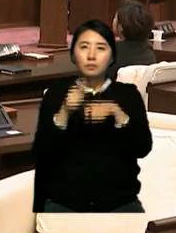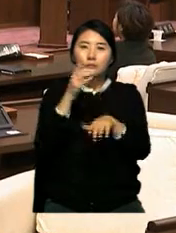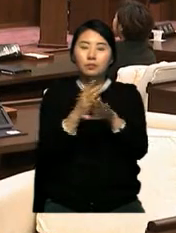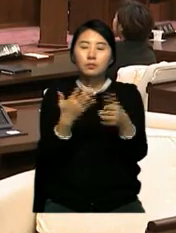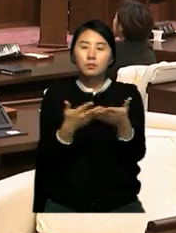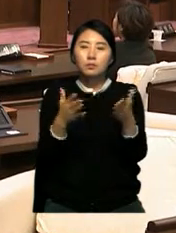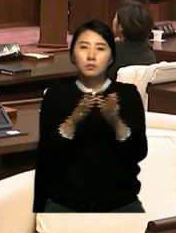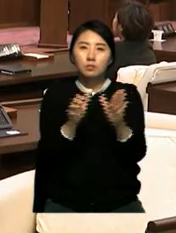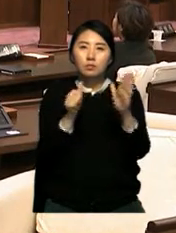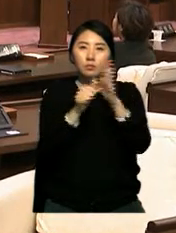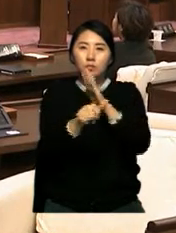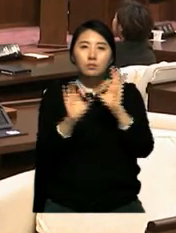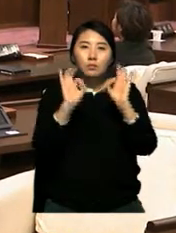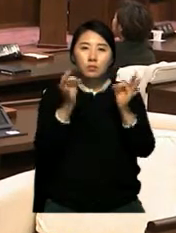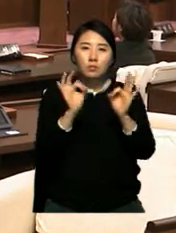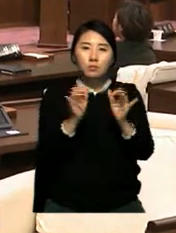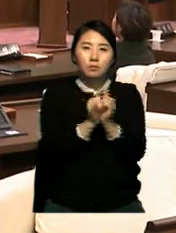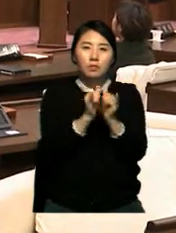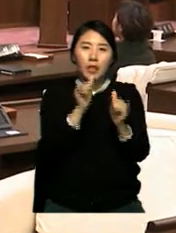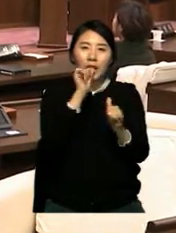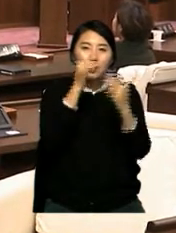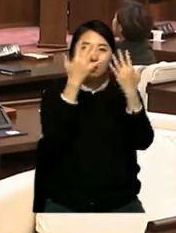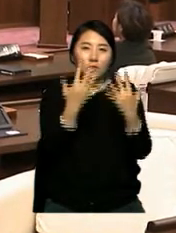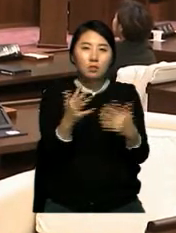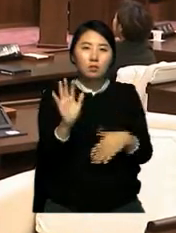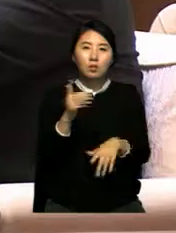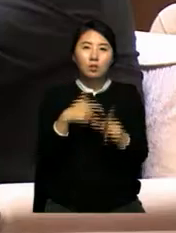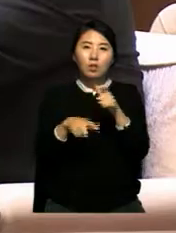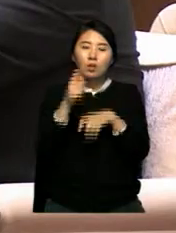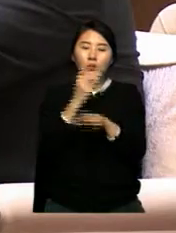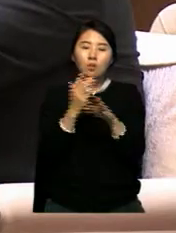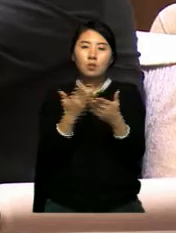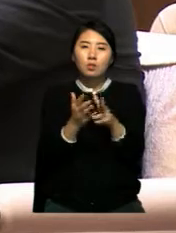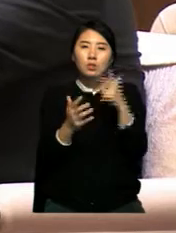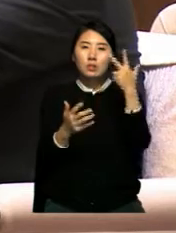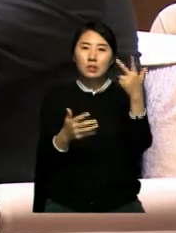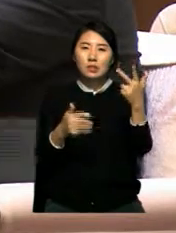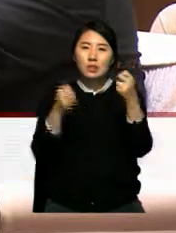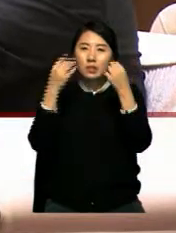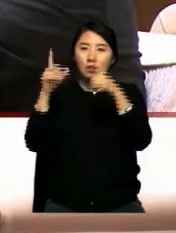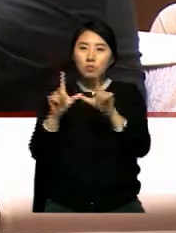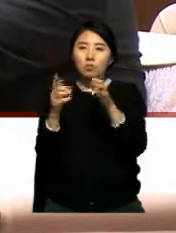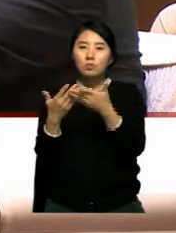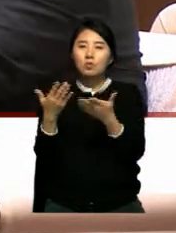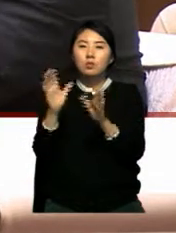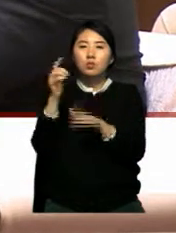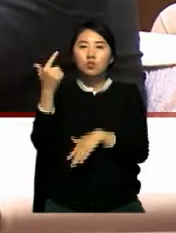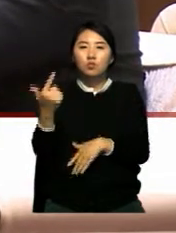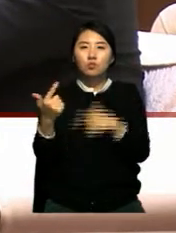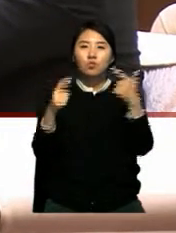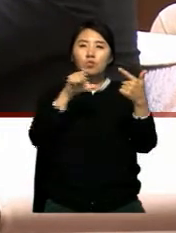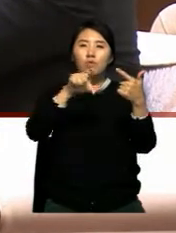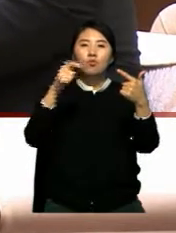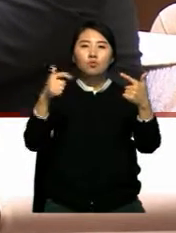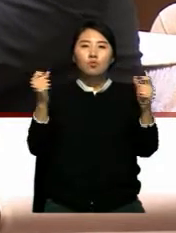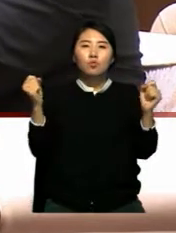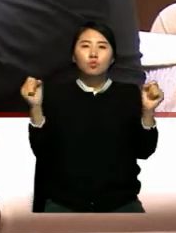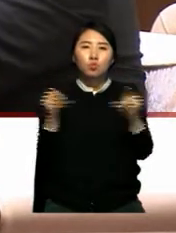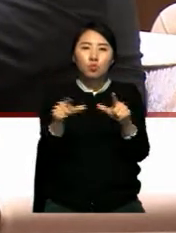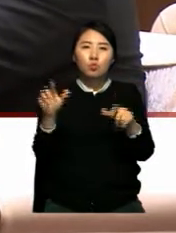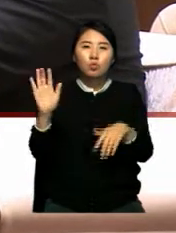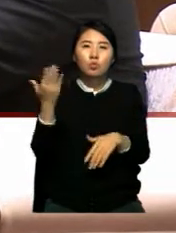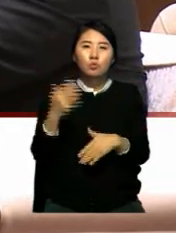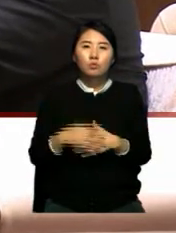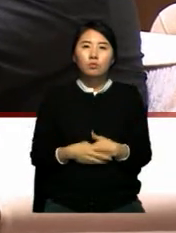유력한 의장 후보였던 김 모 의원이 구속된 범인 주 7 새누리 여기던 의석수가 6대 6으로 동수가 된